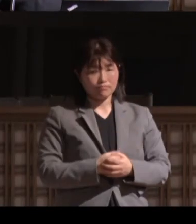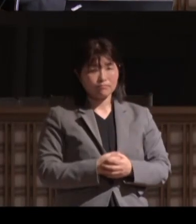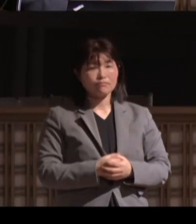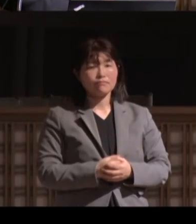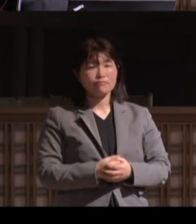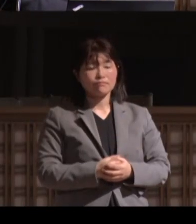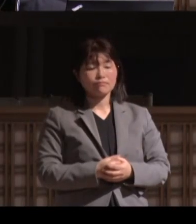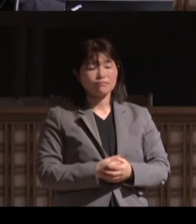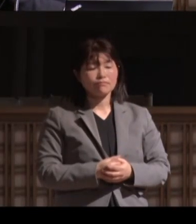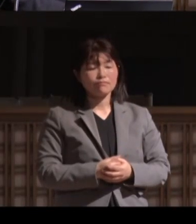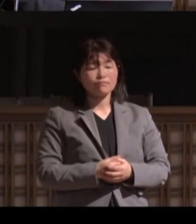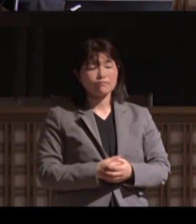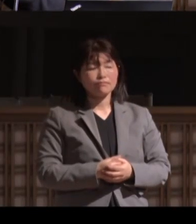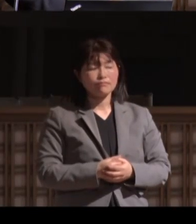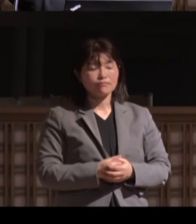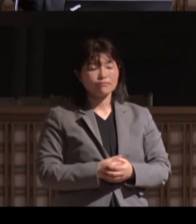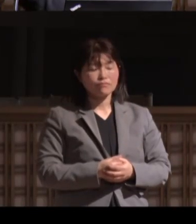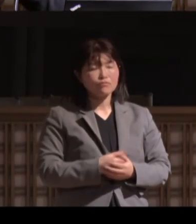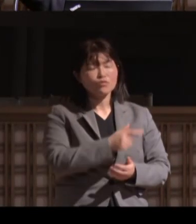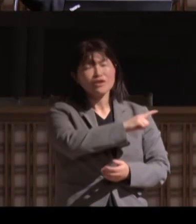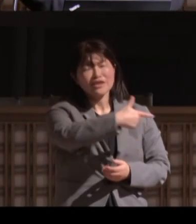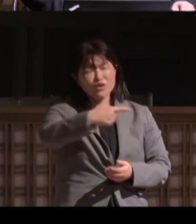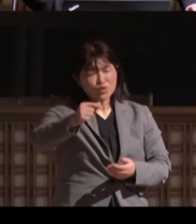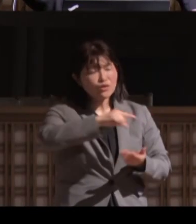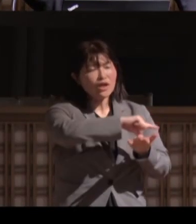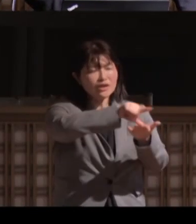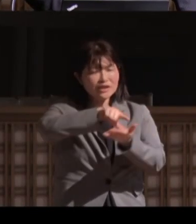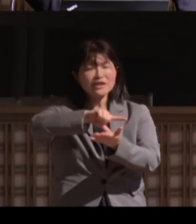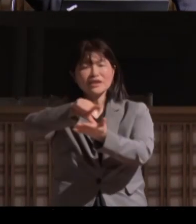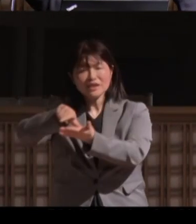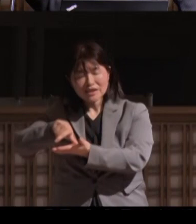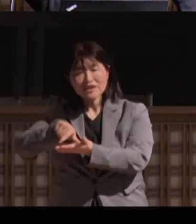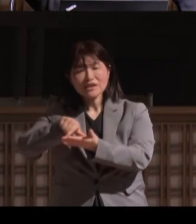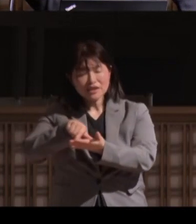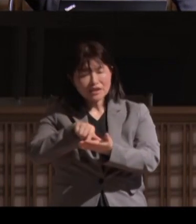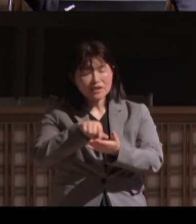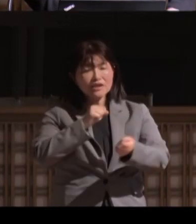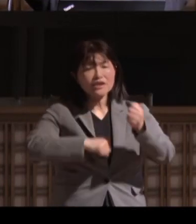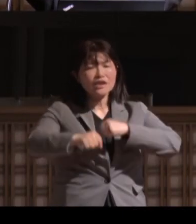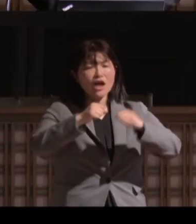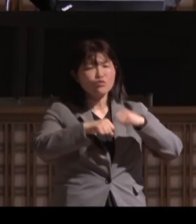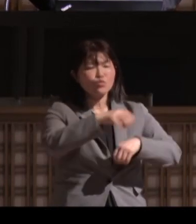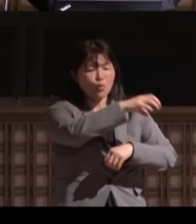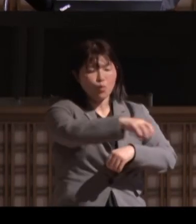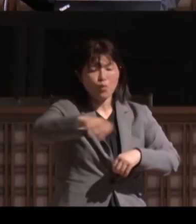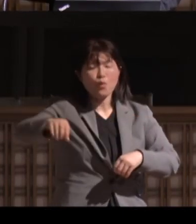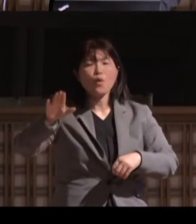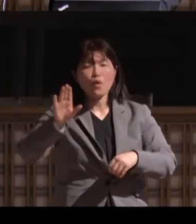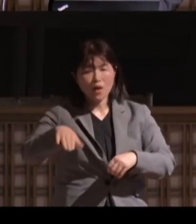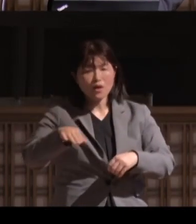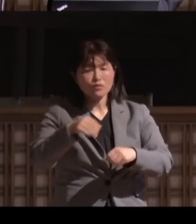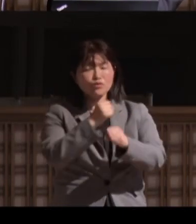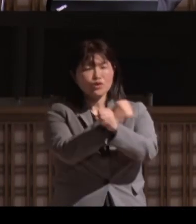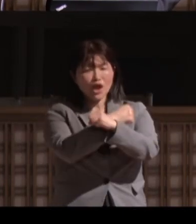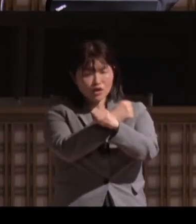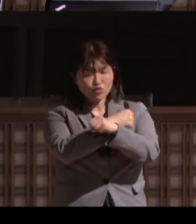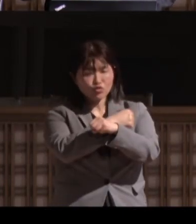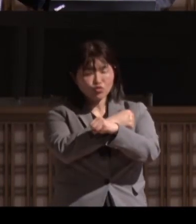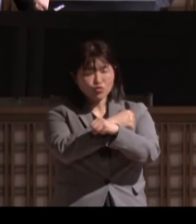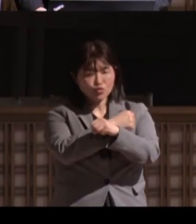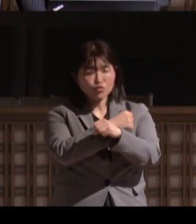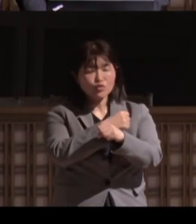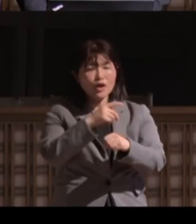でえ色々な地域にですね活動の拠点があるんですけども研究室の分出ラボという